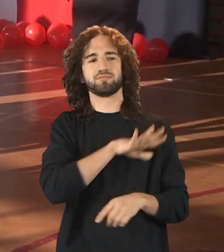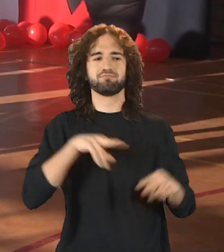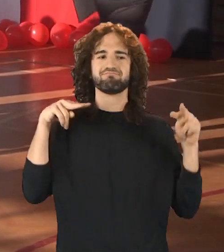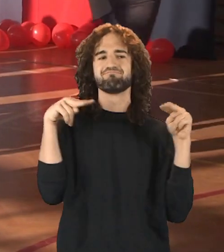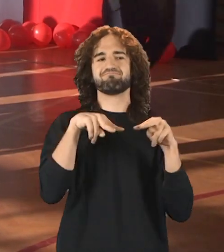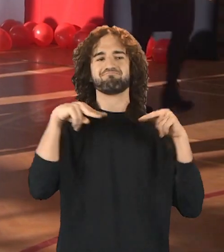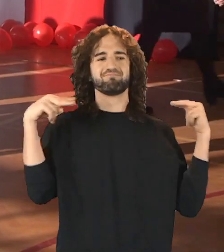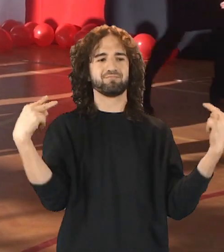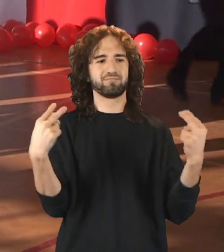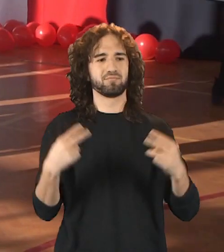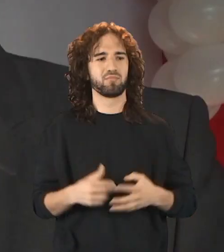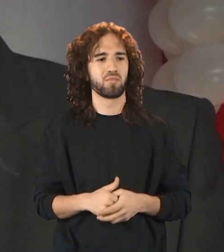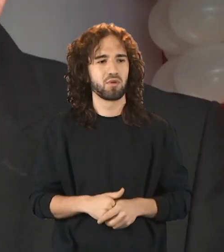również